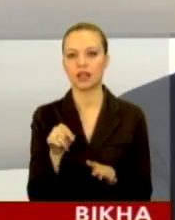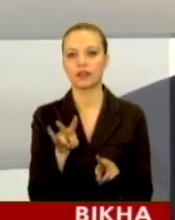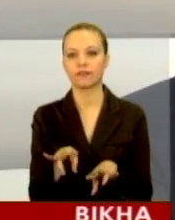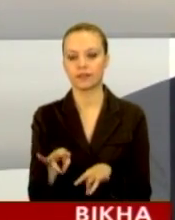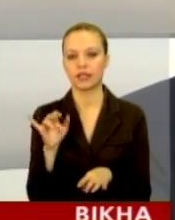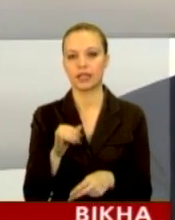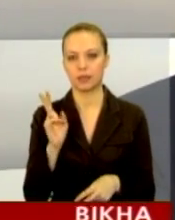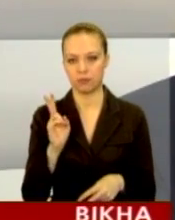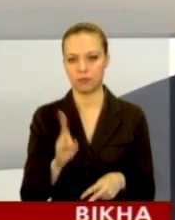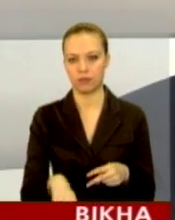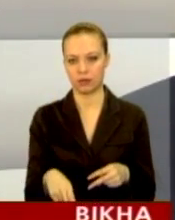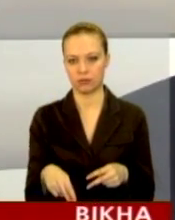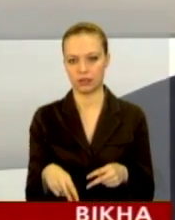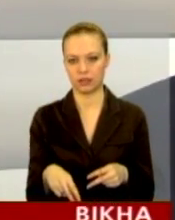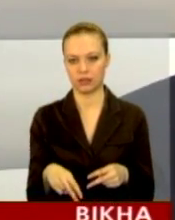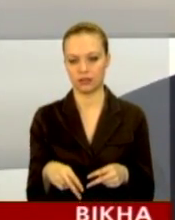і припинити